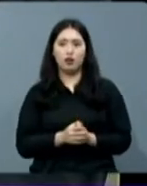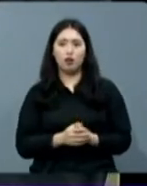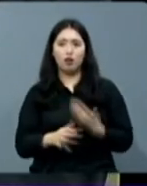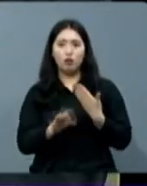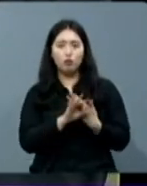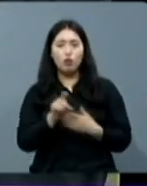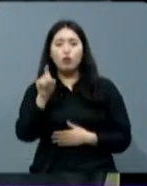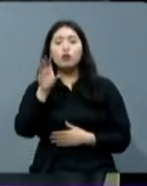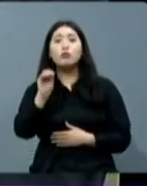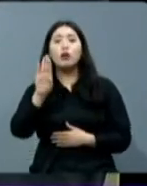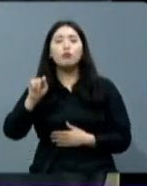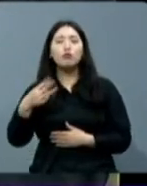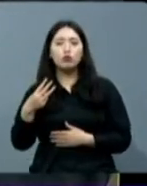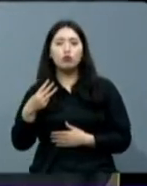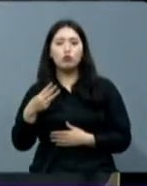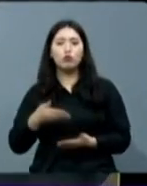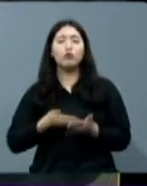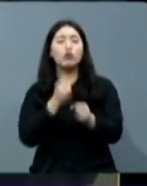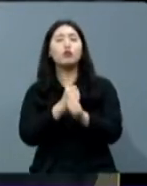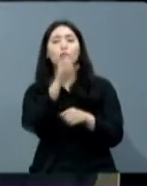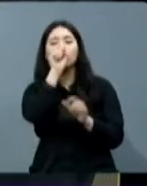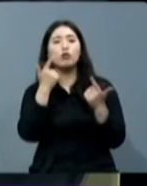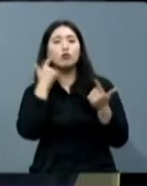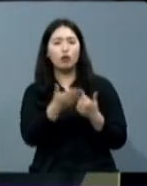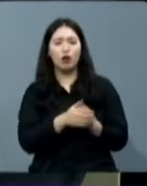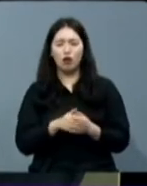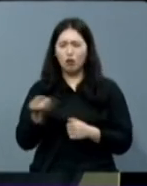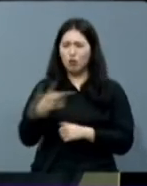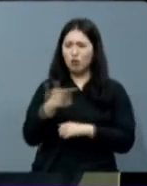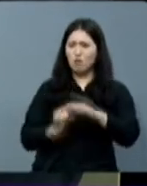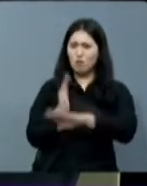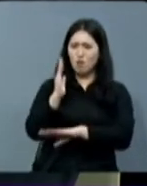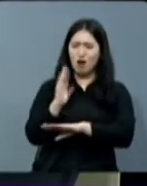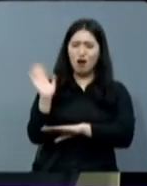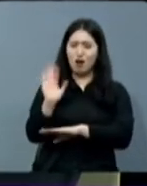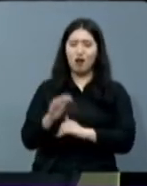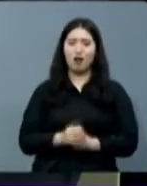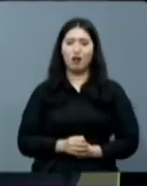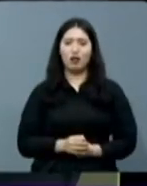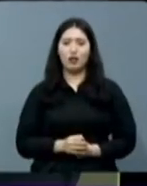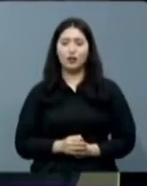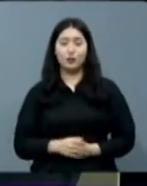이왕이면 10만 불 제시하시죠. 예? 10만 불 제시하시죠. 그건 과도하죠. 과한가요? 그건 과하죠.